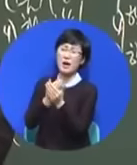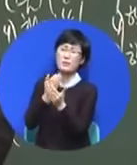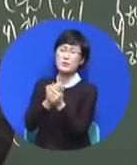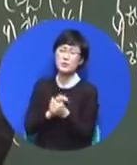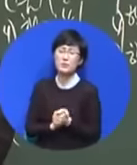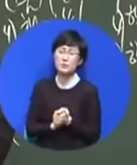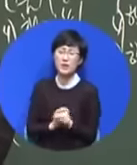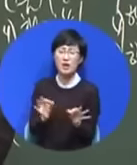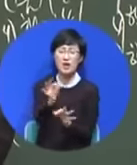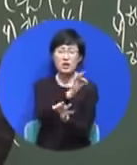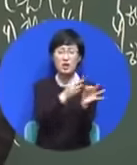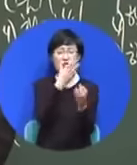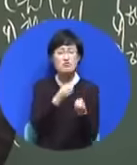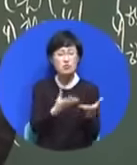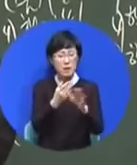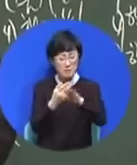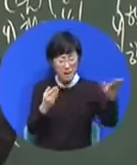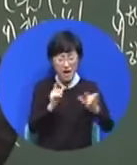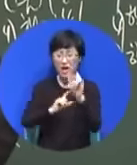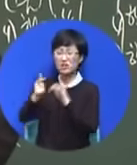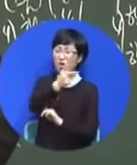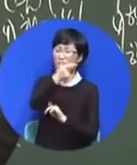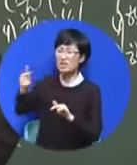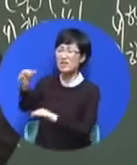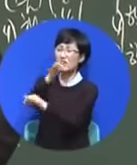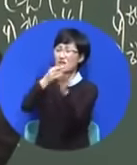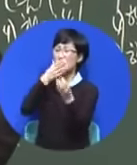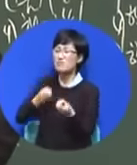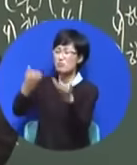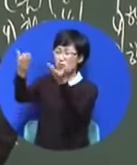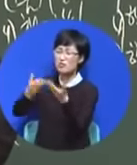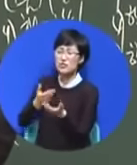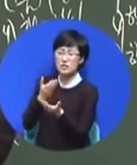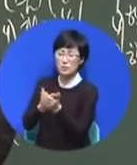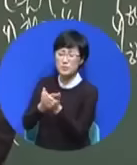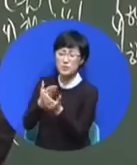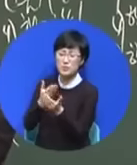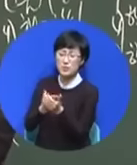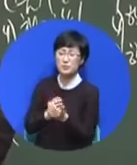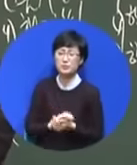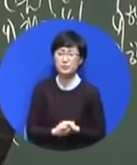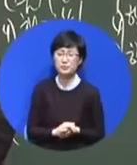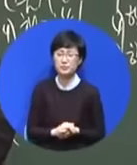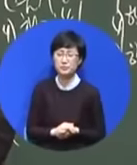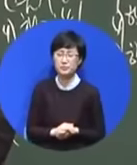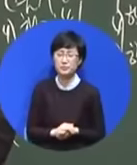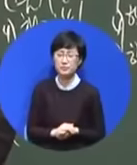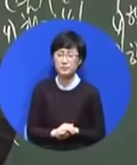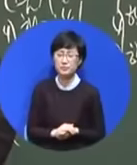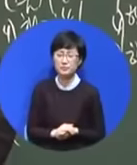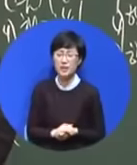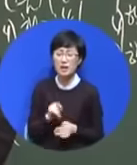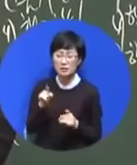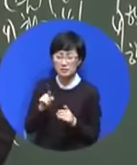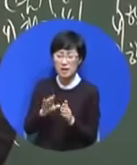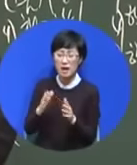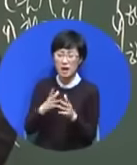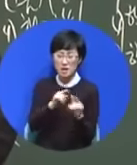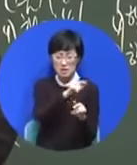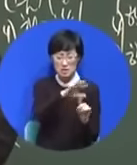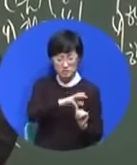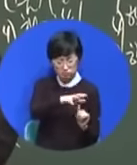경제 축복보다 더 큰 경제 축복을 누리게 해 주옵소서 그기에서 완전히